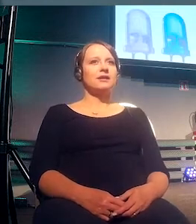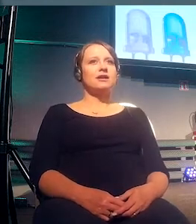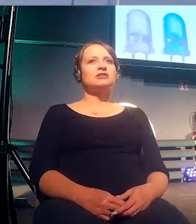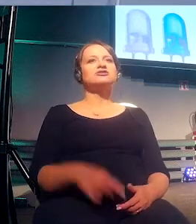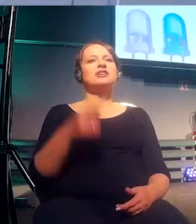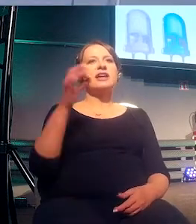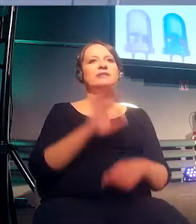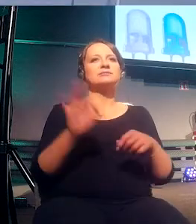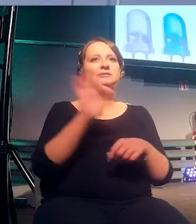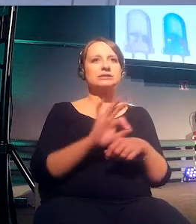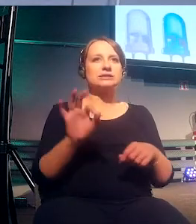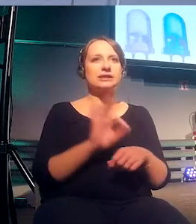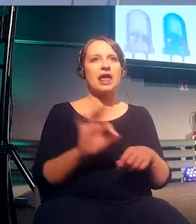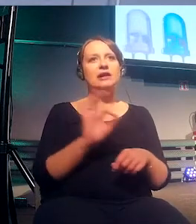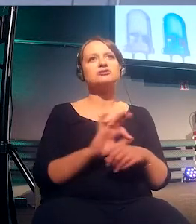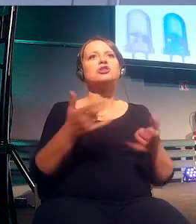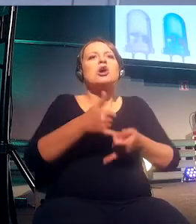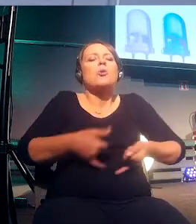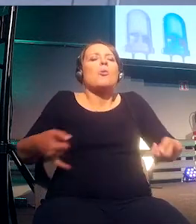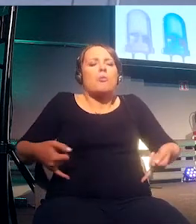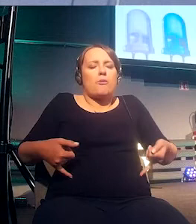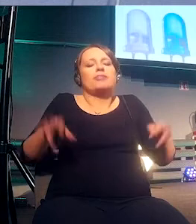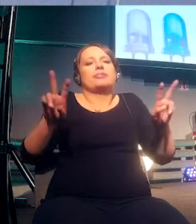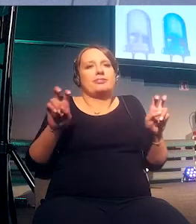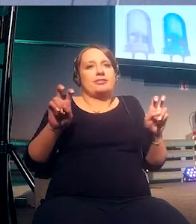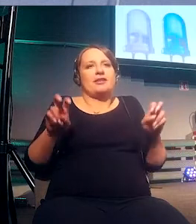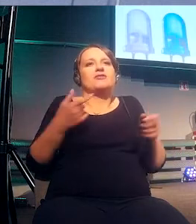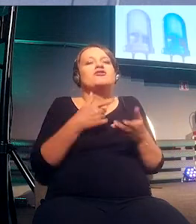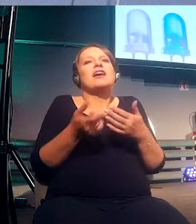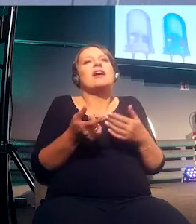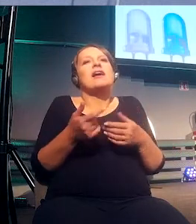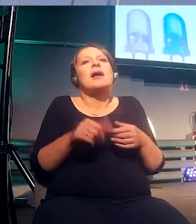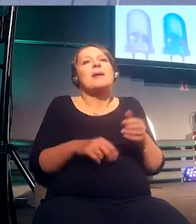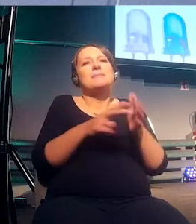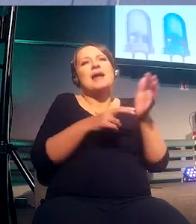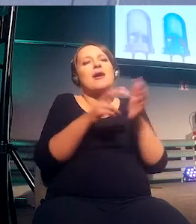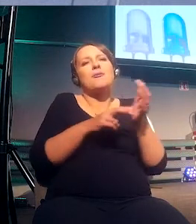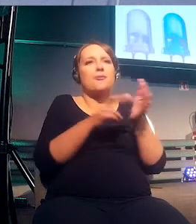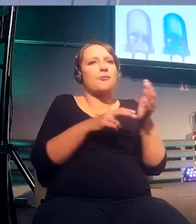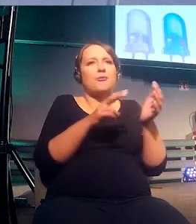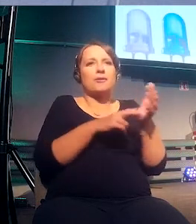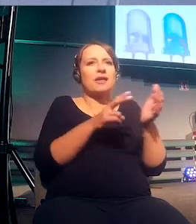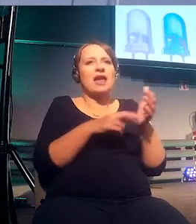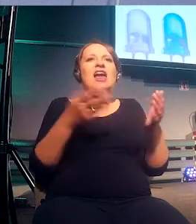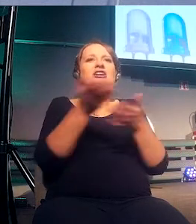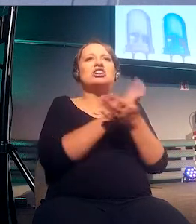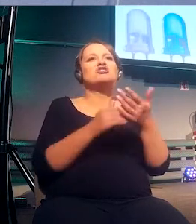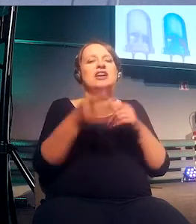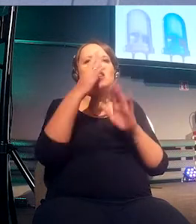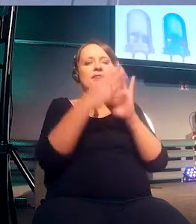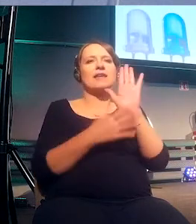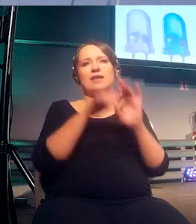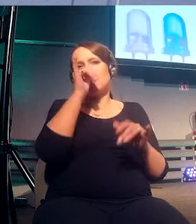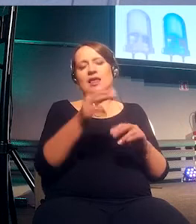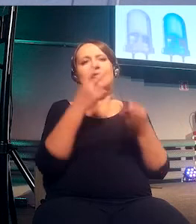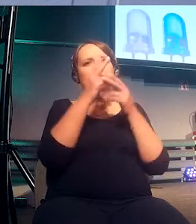zgód, czy marketingowy, czy na przetwarzanie danych powinien wyglądać całkowicie inaczej, a część interfejsu nie można w ogóle pokazać.